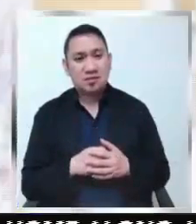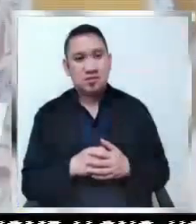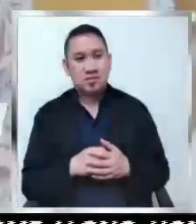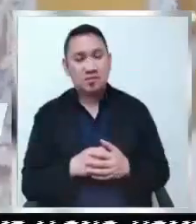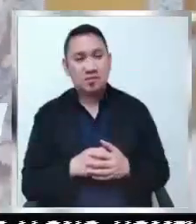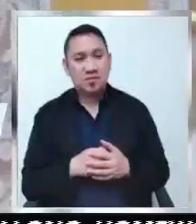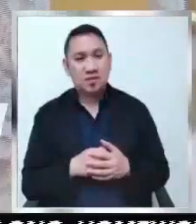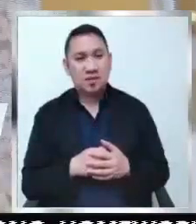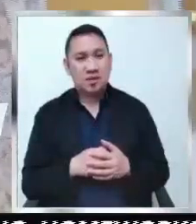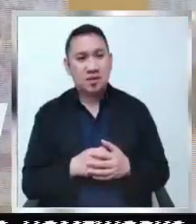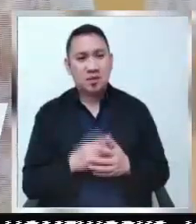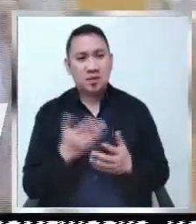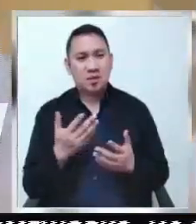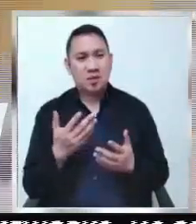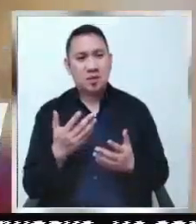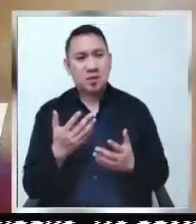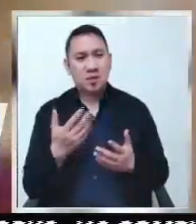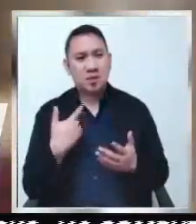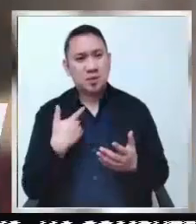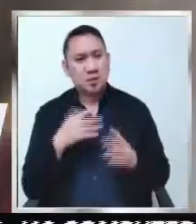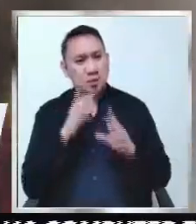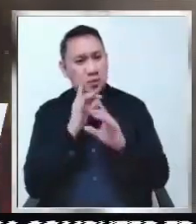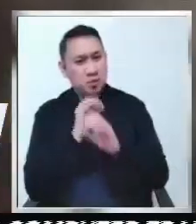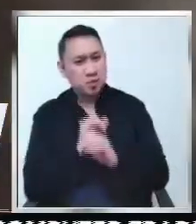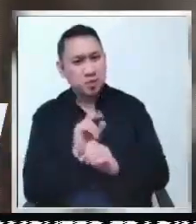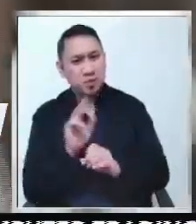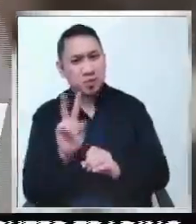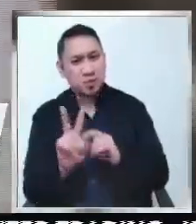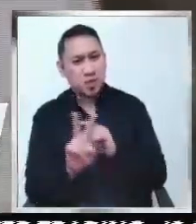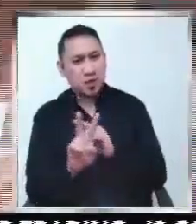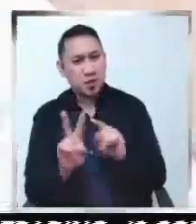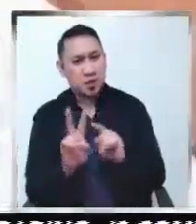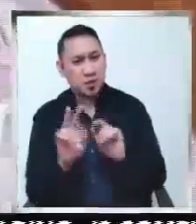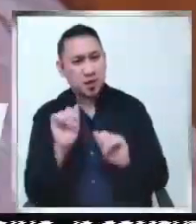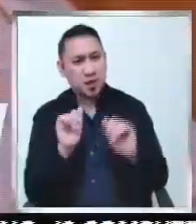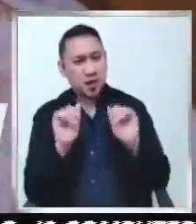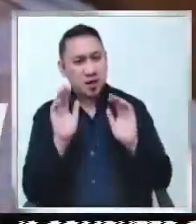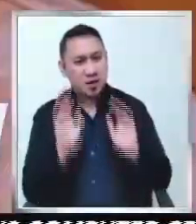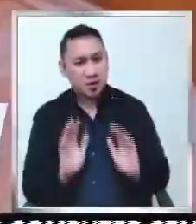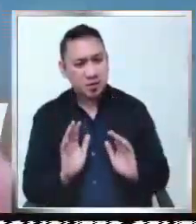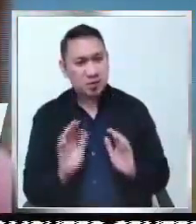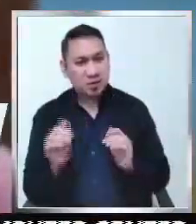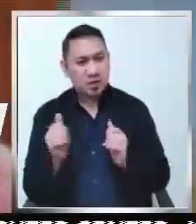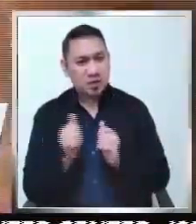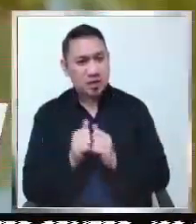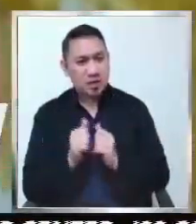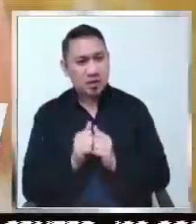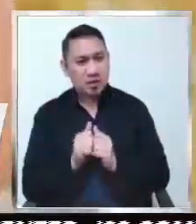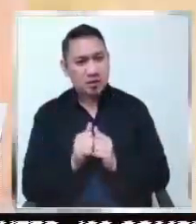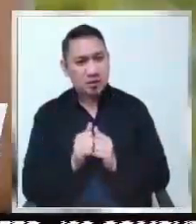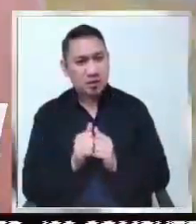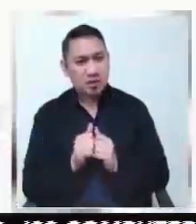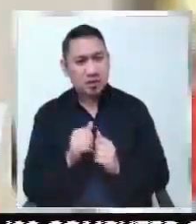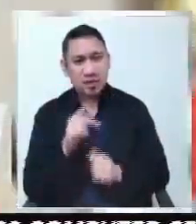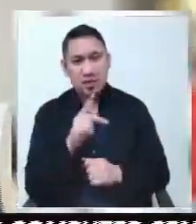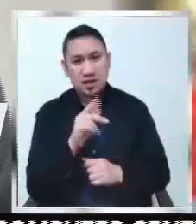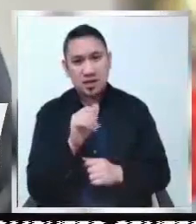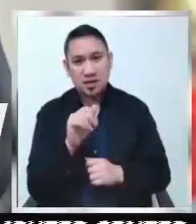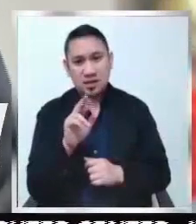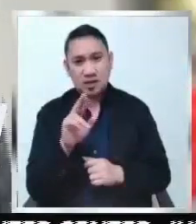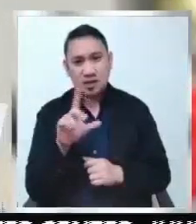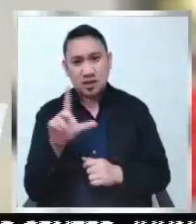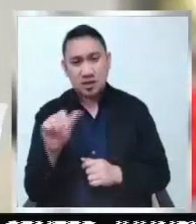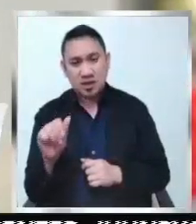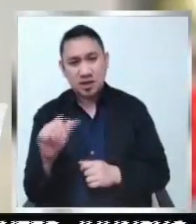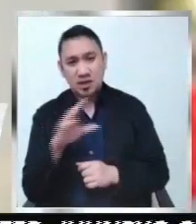sa dalawang aktres na kasama niya sa serye na sina Carla Abellana at Beauty Gonzalez. Masarap